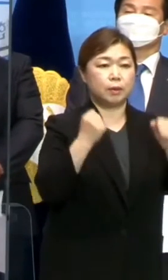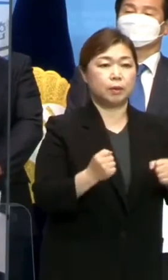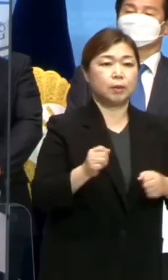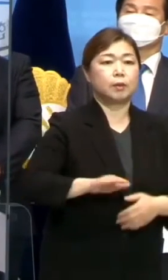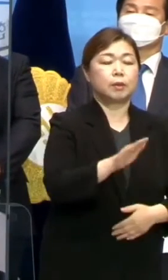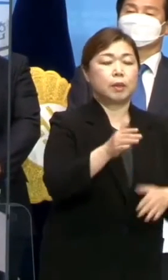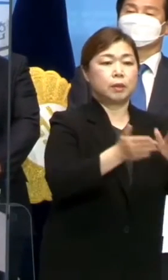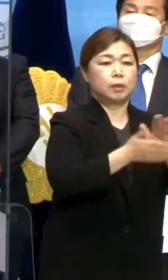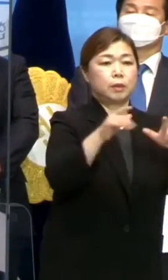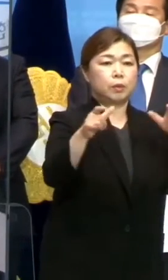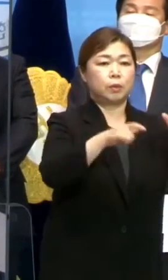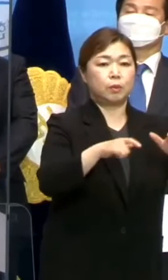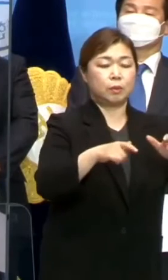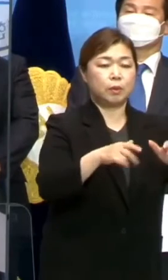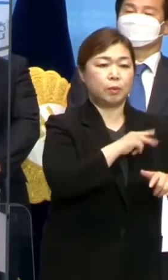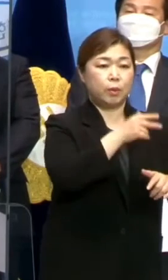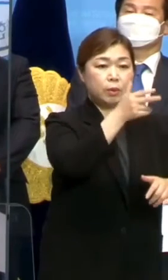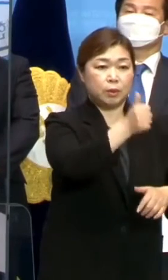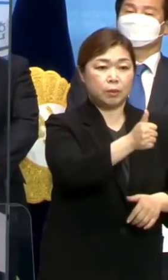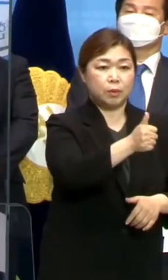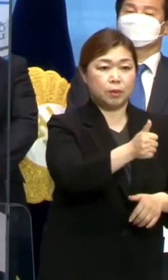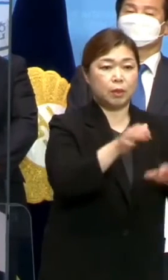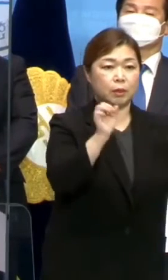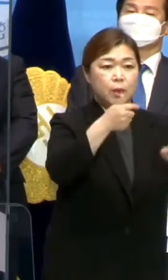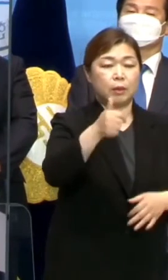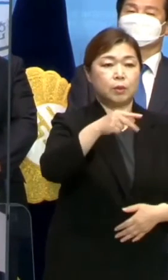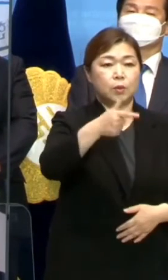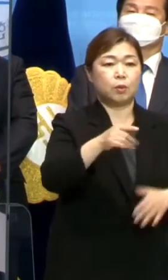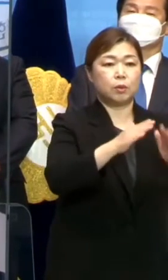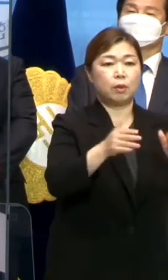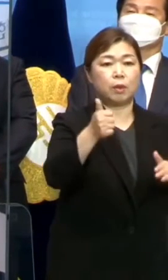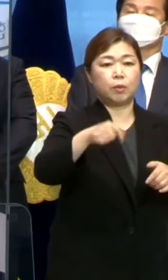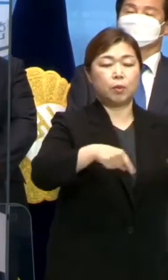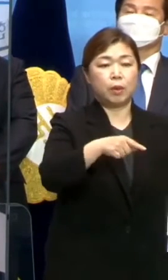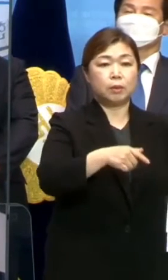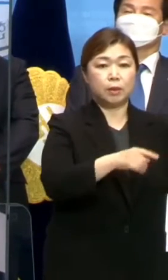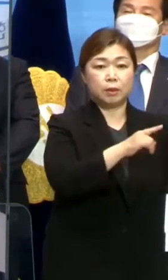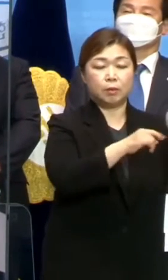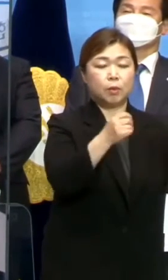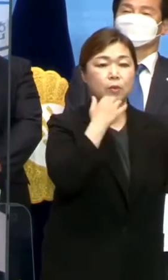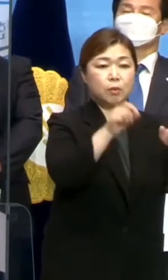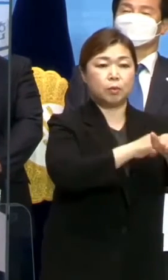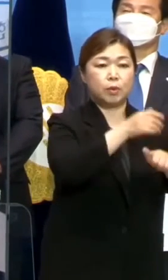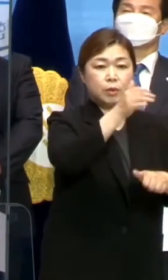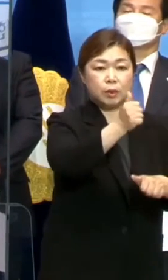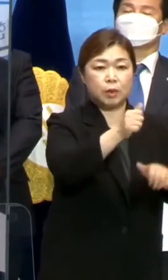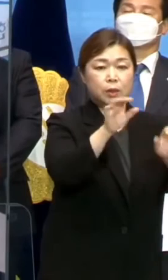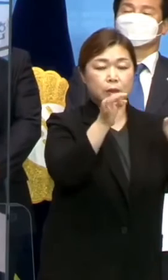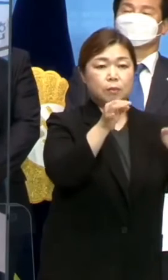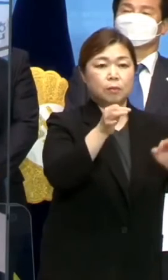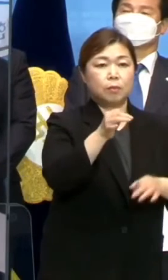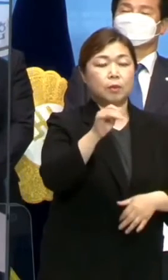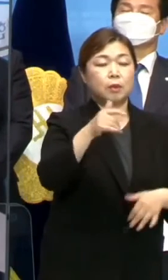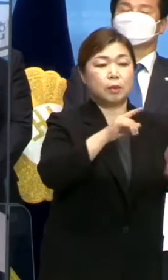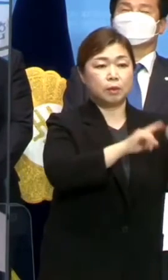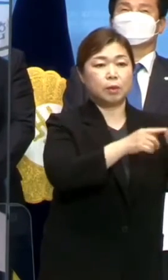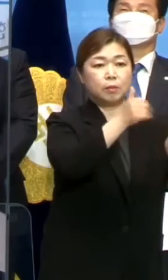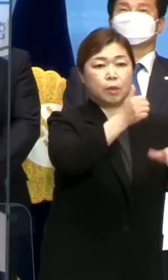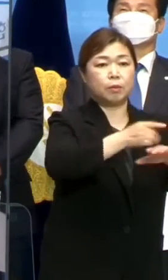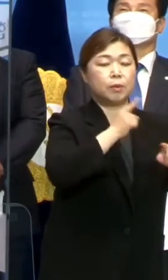시도 의 협의회장 신 김한정 전남도의회 의장 님 서울특별시 의 김용의 장 님께